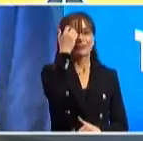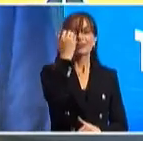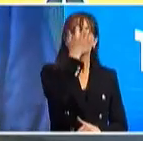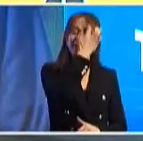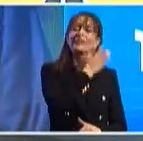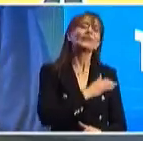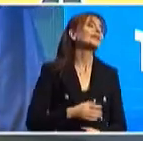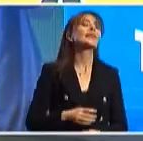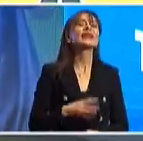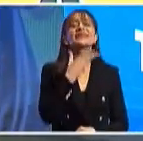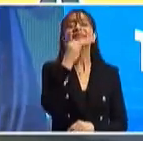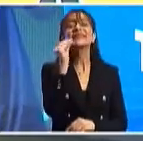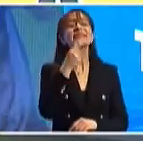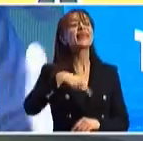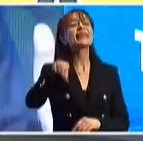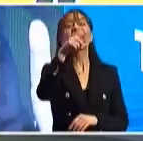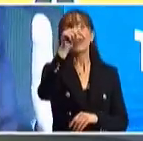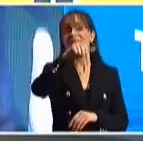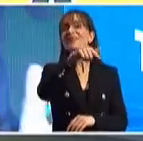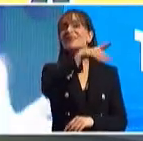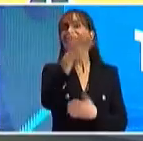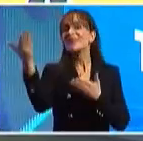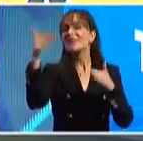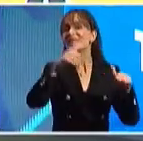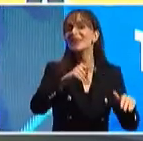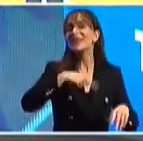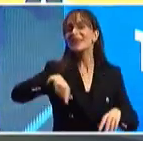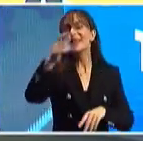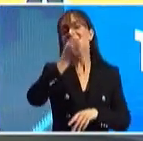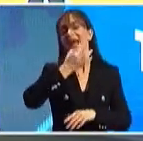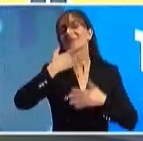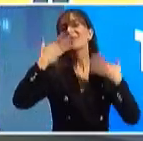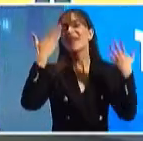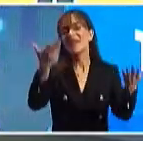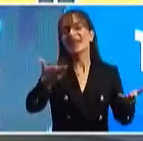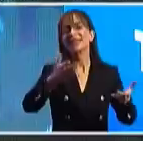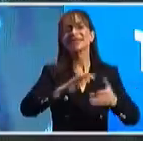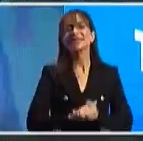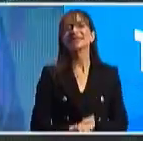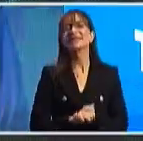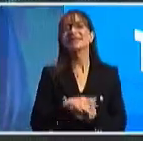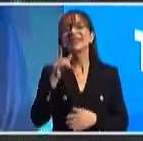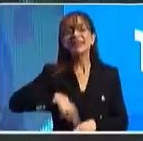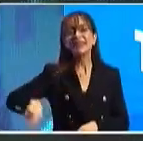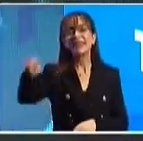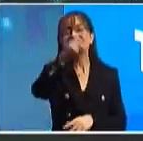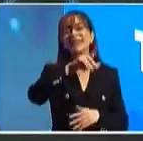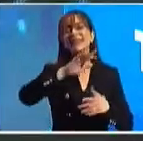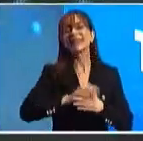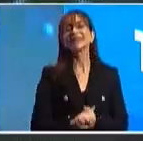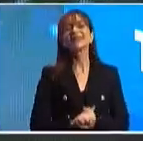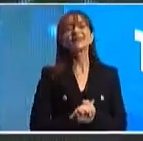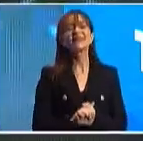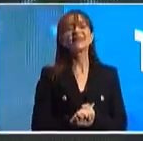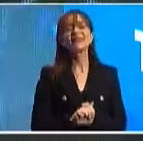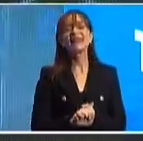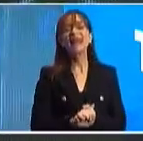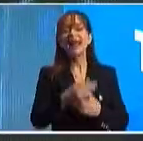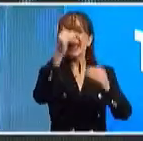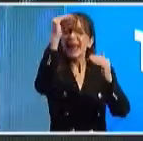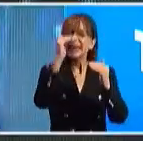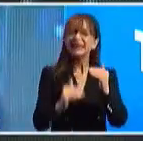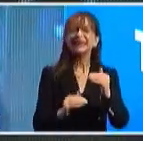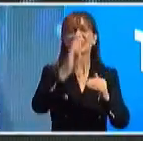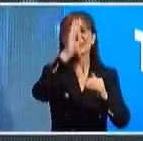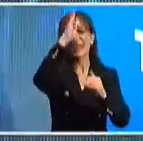Gençlerimiz buradalar. Gençlerimize de müjdelerimizi veriyorum. Gençlerimizin halihazırda indirimli olan